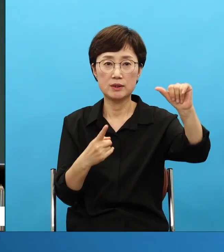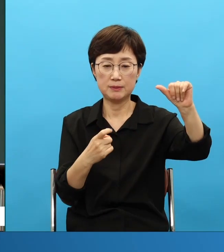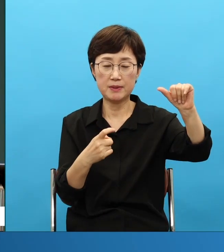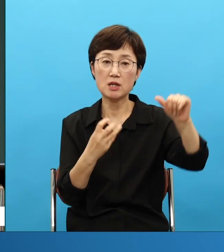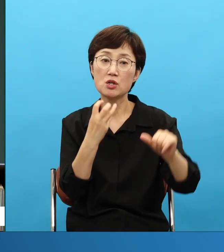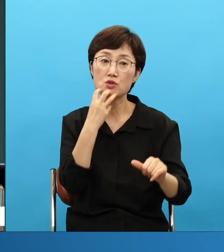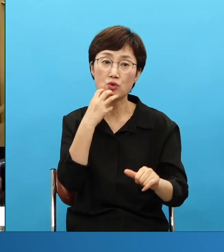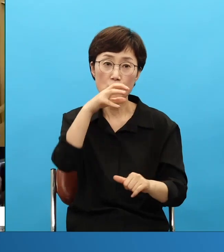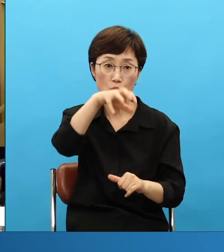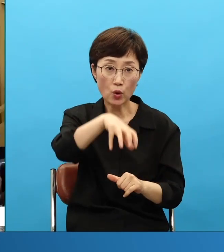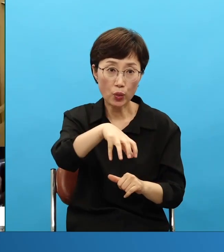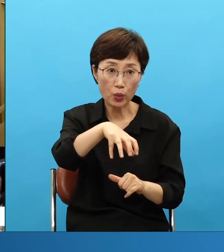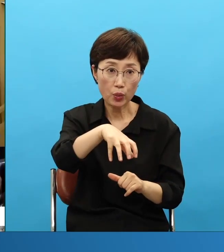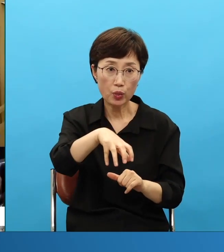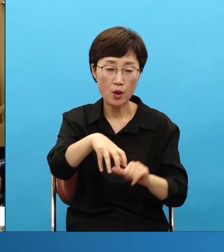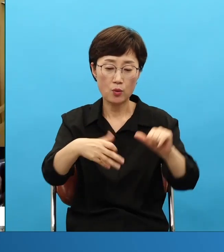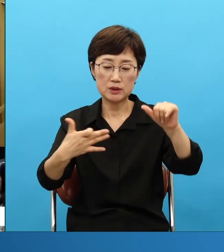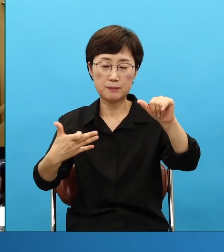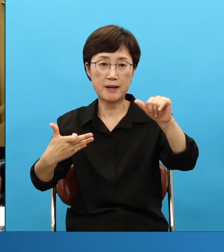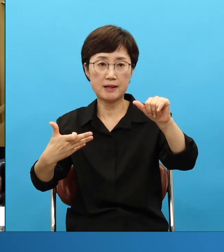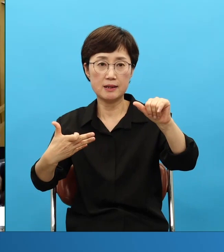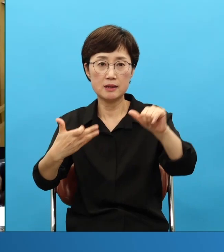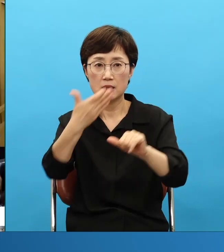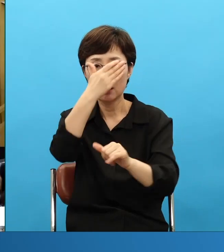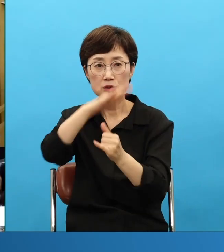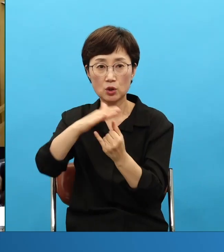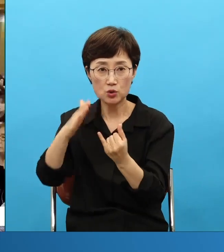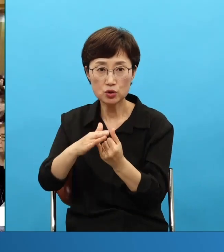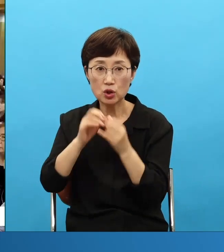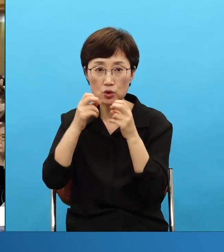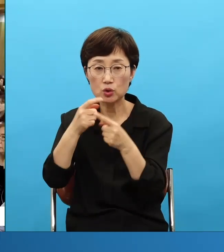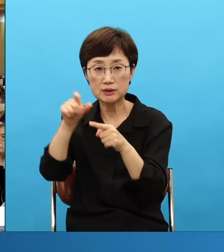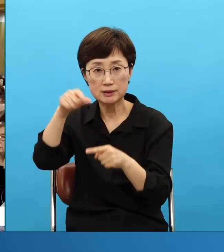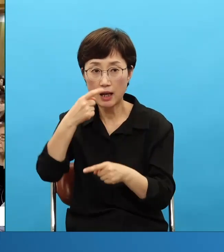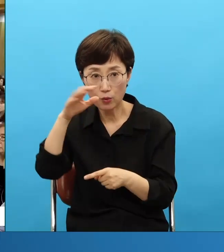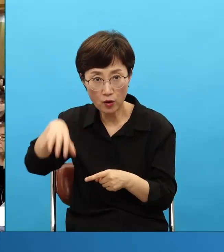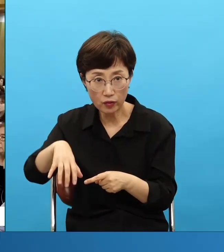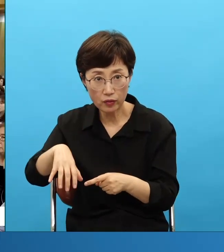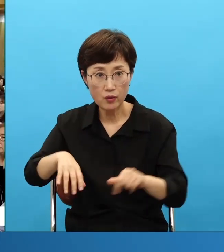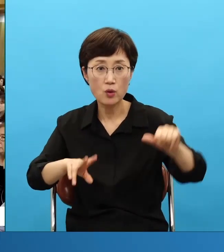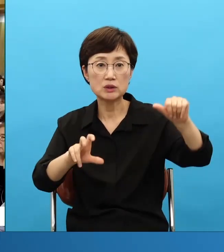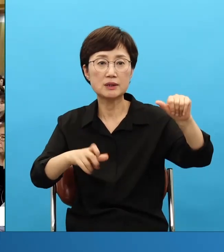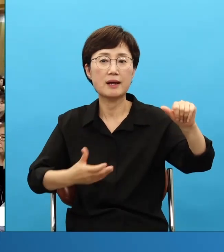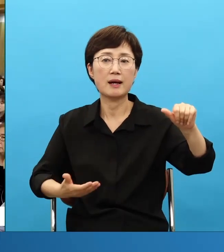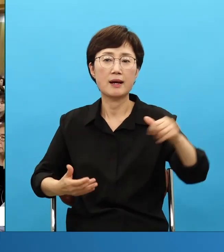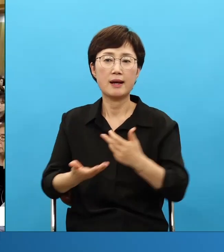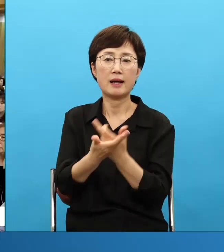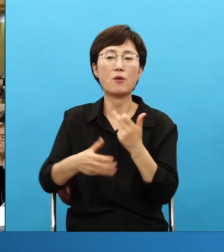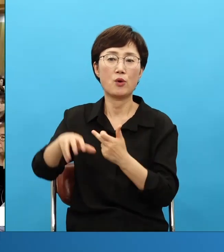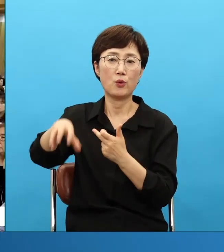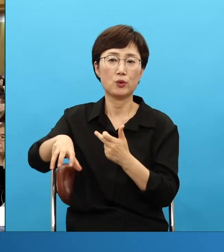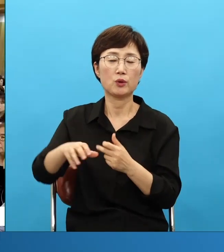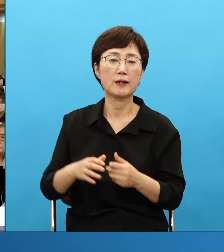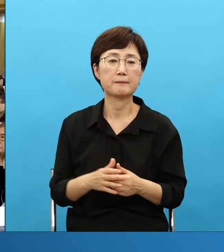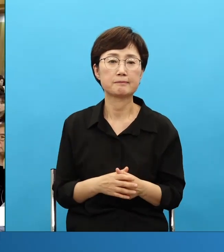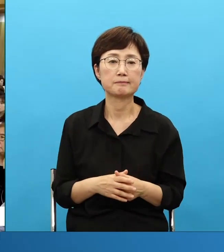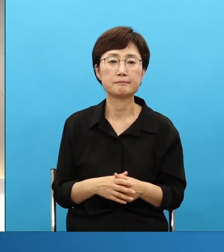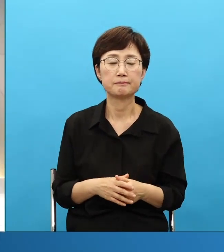서울 서부지회, 18일은 청소년 전도신학원, 25일은 강원지회를 중심으로 예배드립니다.